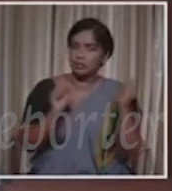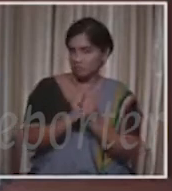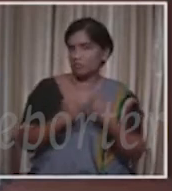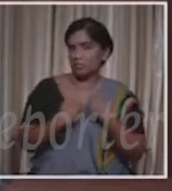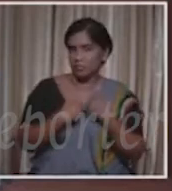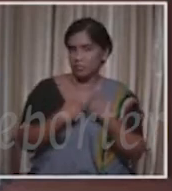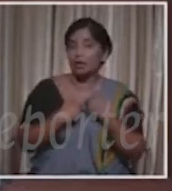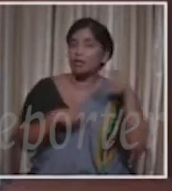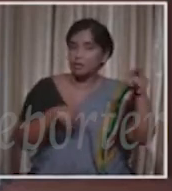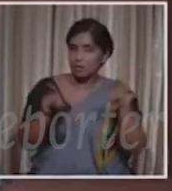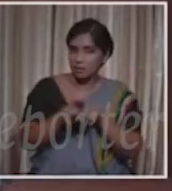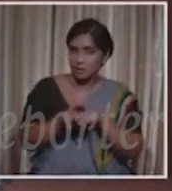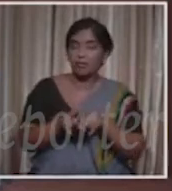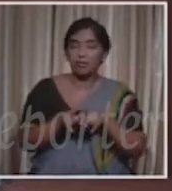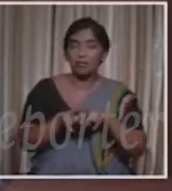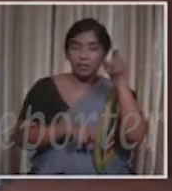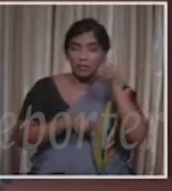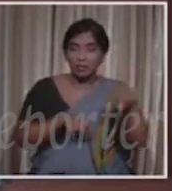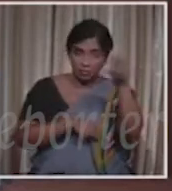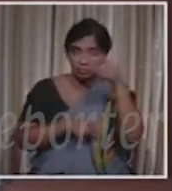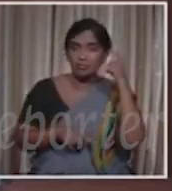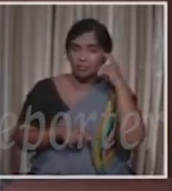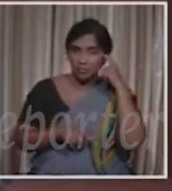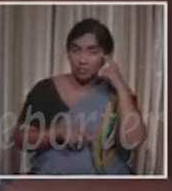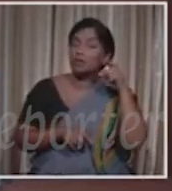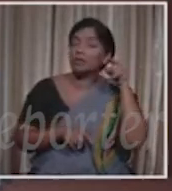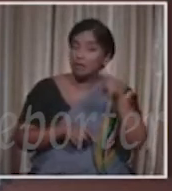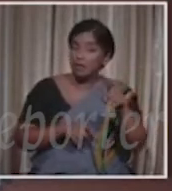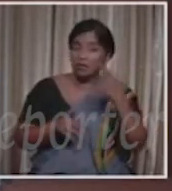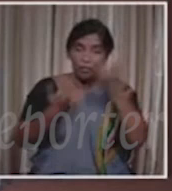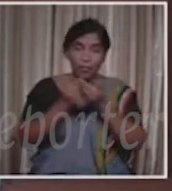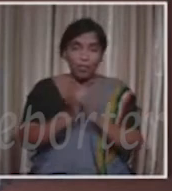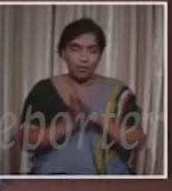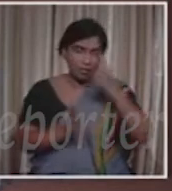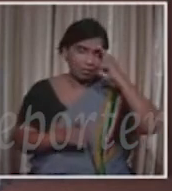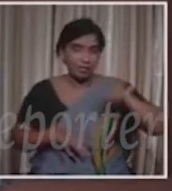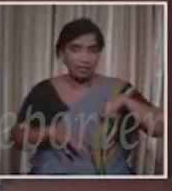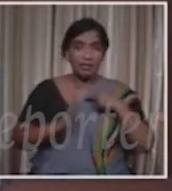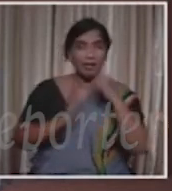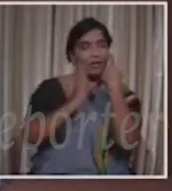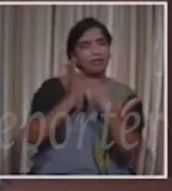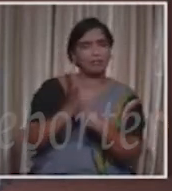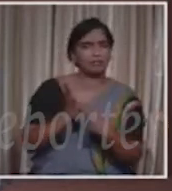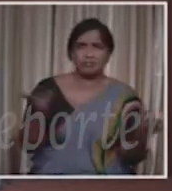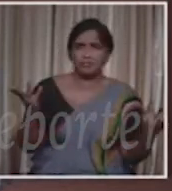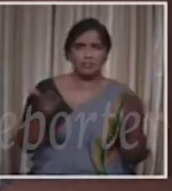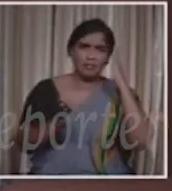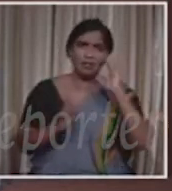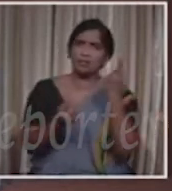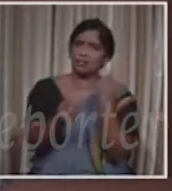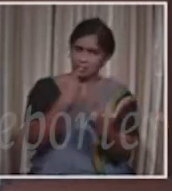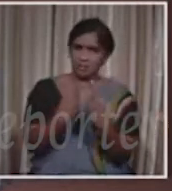පෙනීට දේශපාලන ව්‍යාපාරය ශක්තිමත් කරපු දේශපාලන ව්‍යාපාරය. ඒ නිසා එකිනෙකා මතක තබා ගන්න. එකිනෙකා තම තමන්ට ඕන